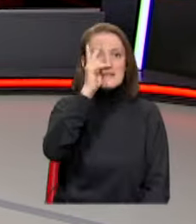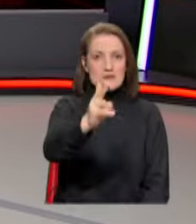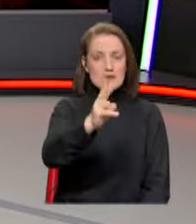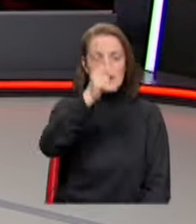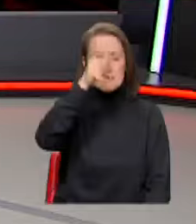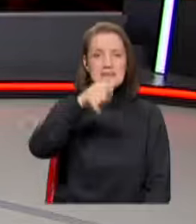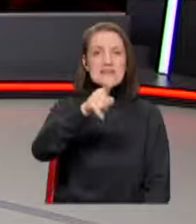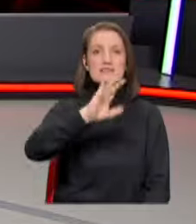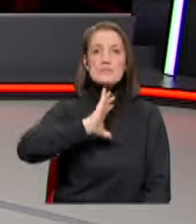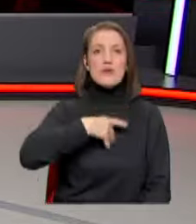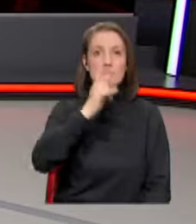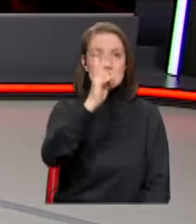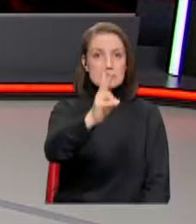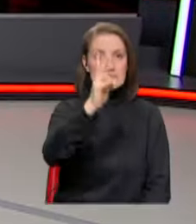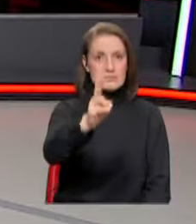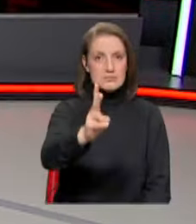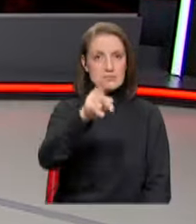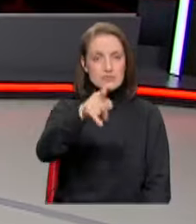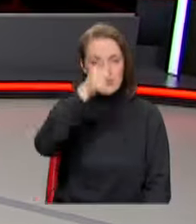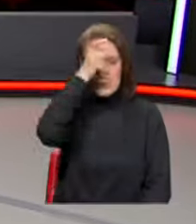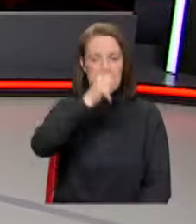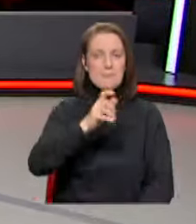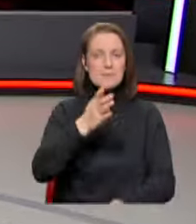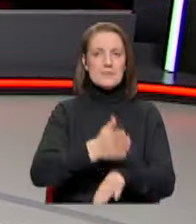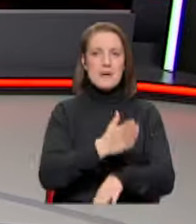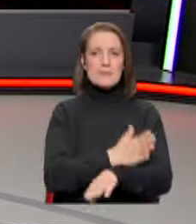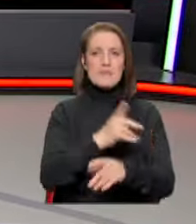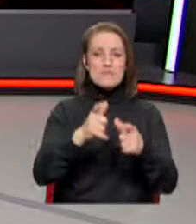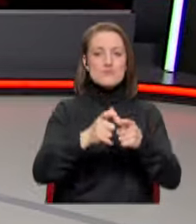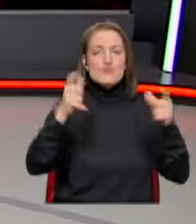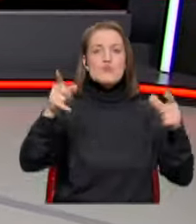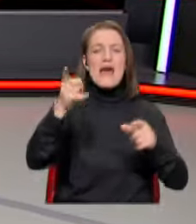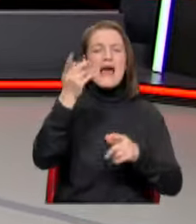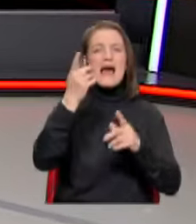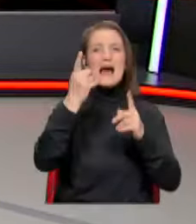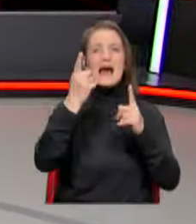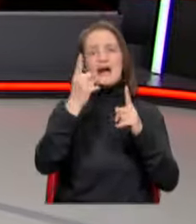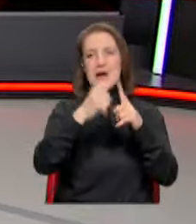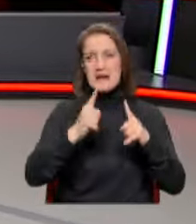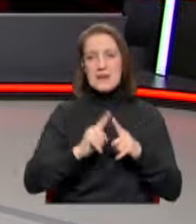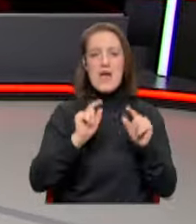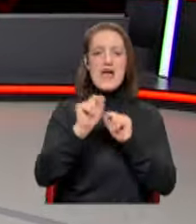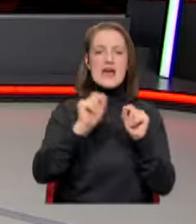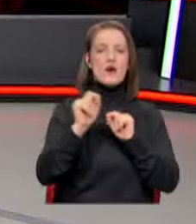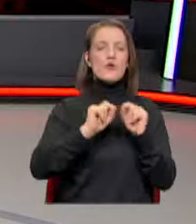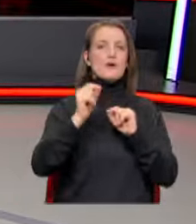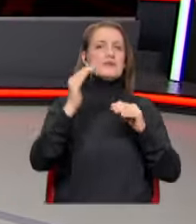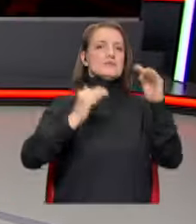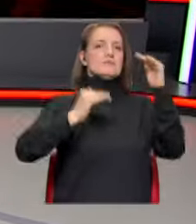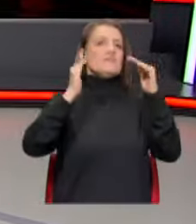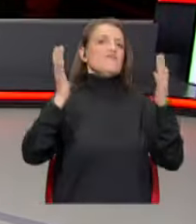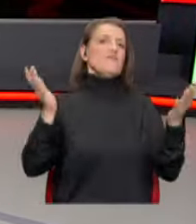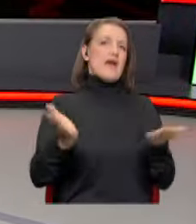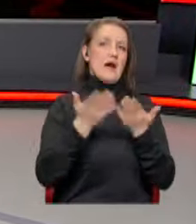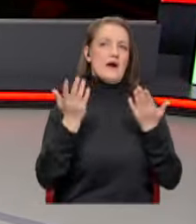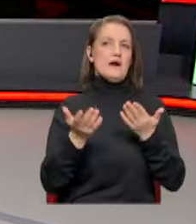Sizsiniz bu memlekette Bir de bu büyüme hesabı üzerinden ekonomi performansı ölçülmesi ya